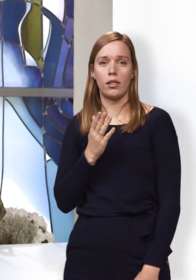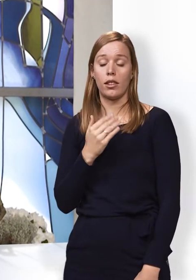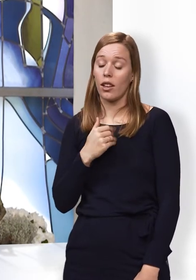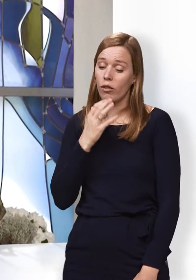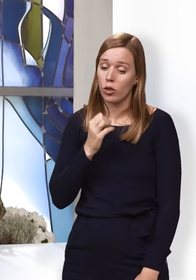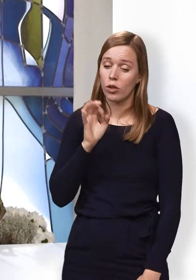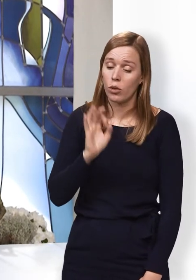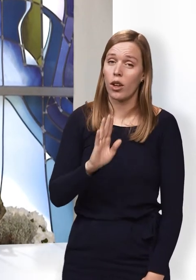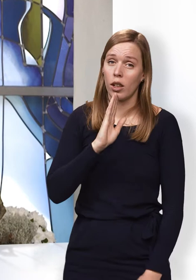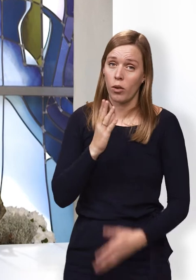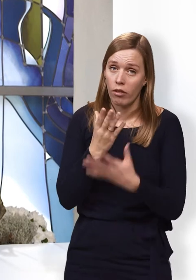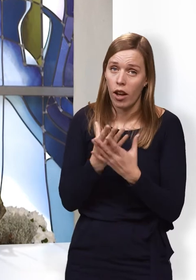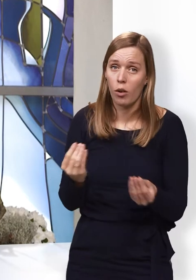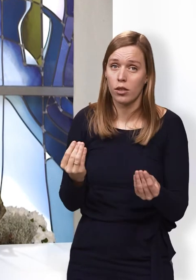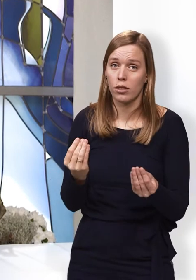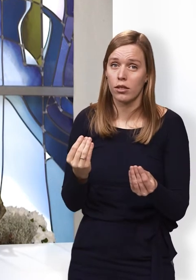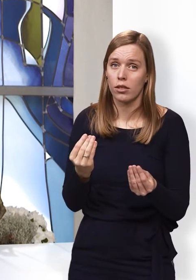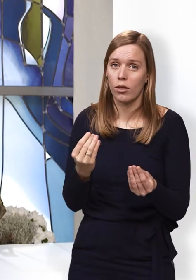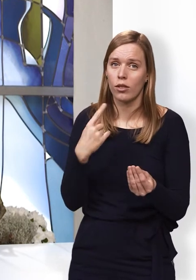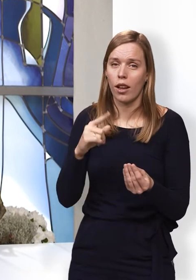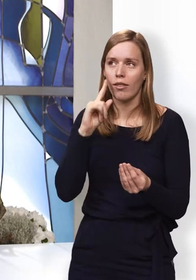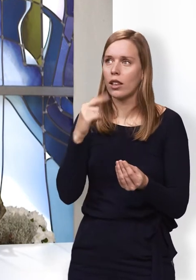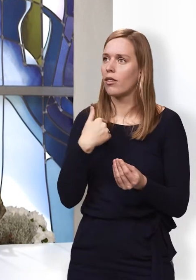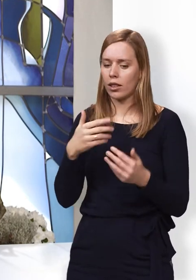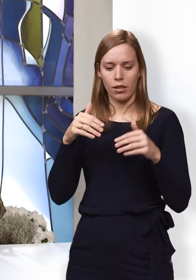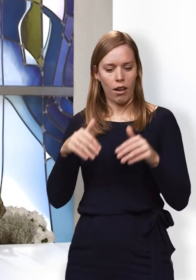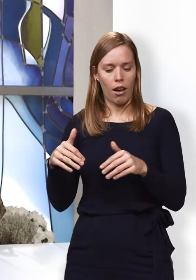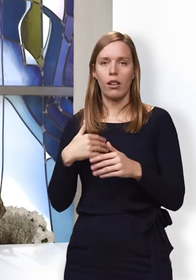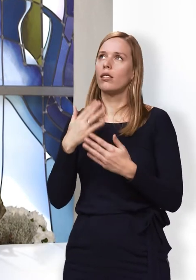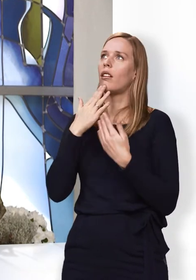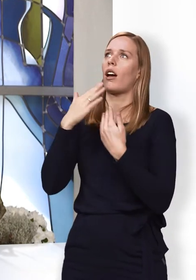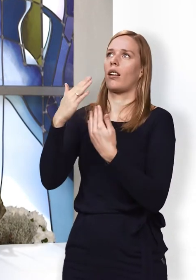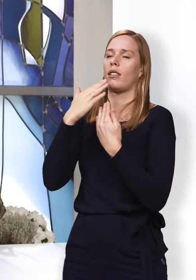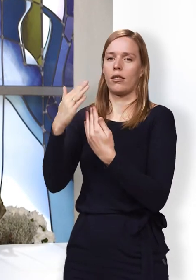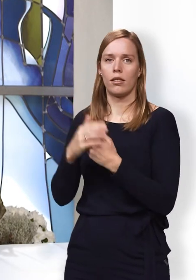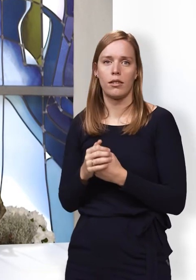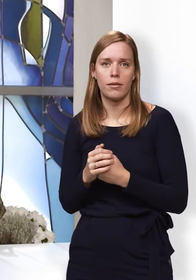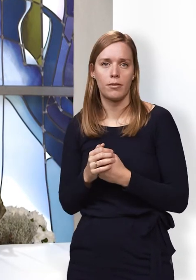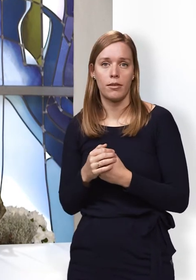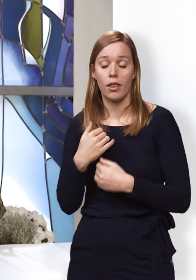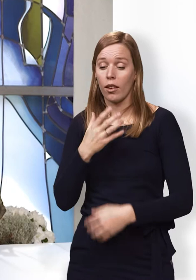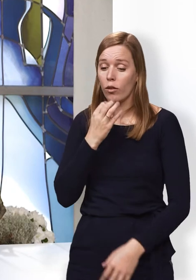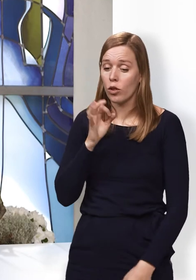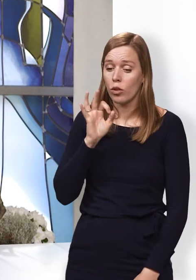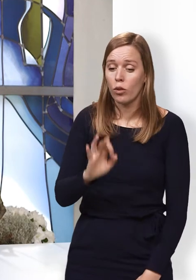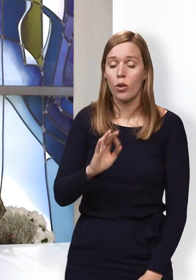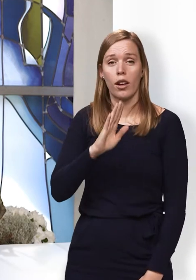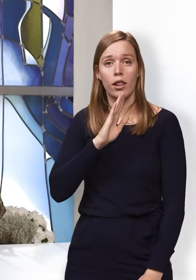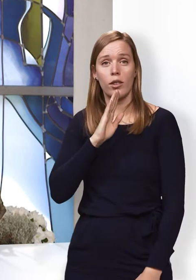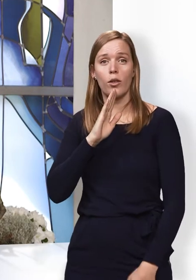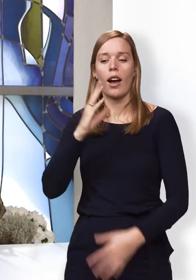genug Verlust, damit du dankbar bist für das, was du besitzt. Ich wünsche dir genug